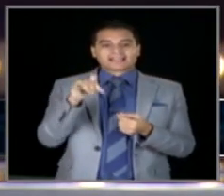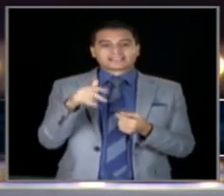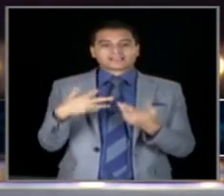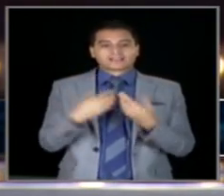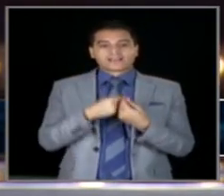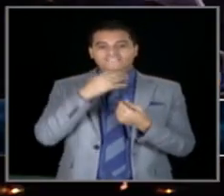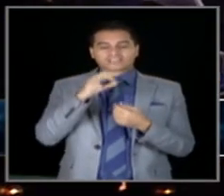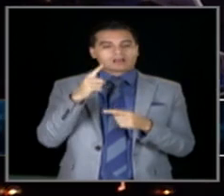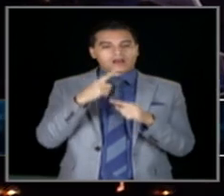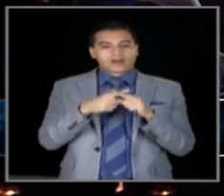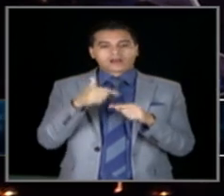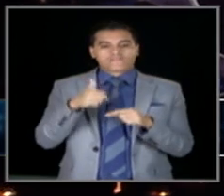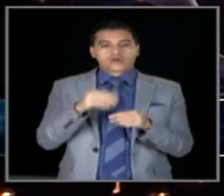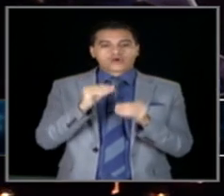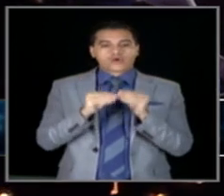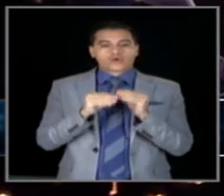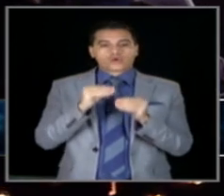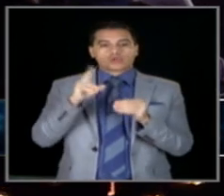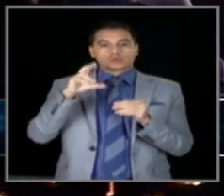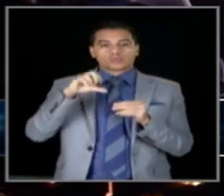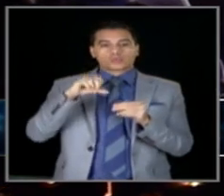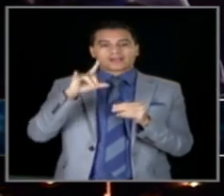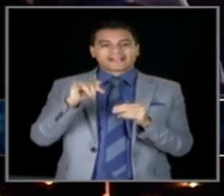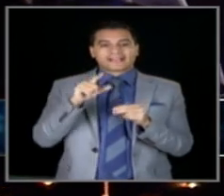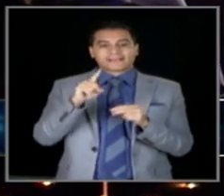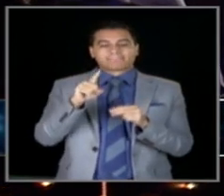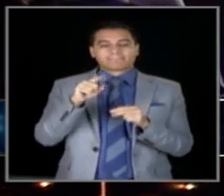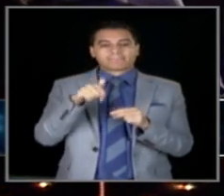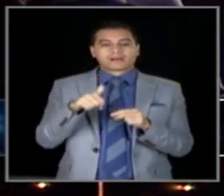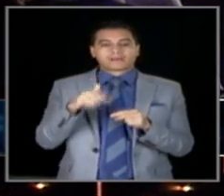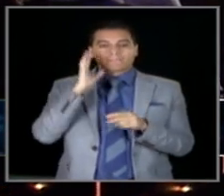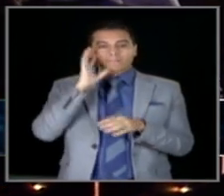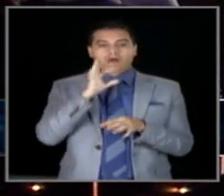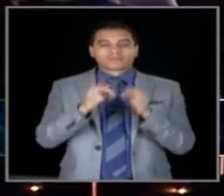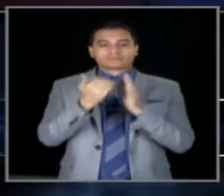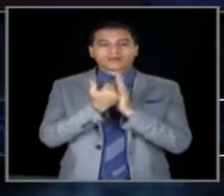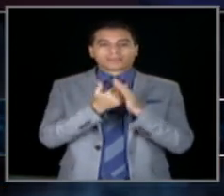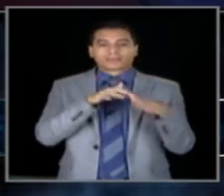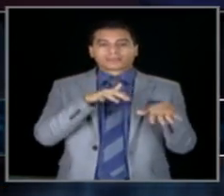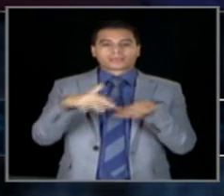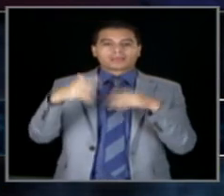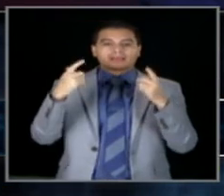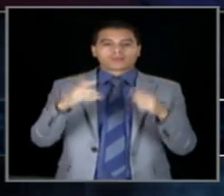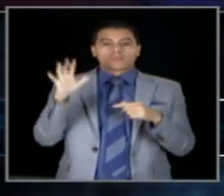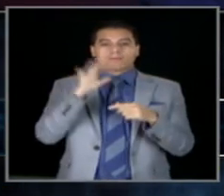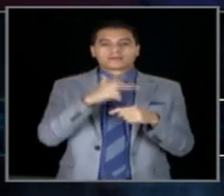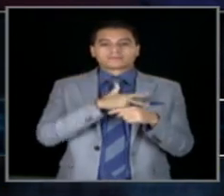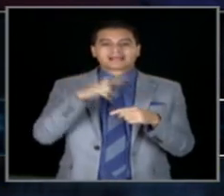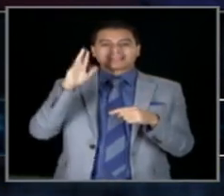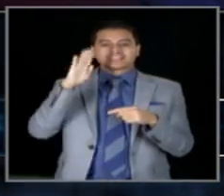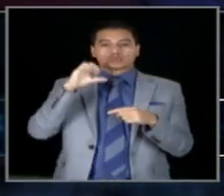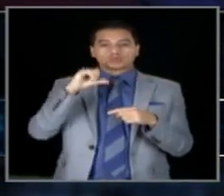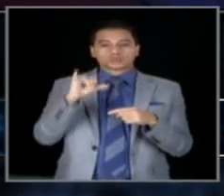الفرنسية. غلط. جنون التوليب هي جائحة اقتصادية نشأت بإحدى الدول الأوروبية، فما هي؟ سويد.